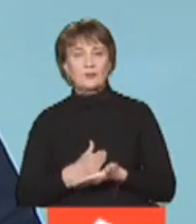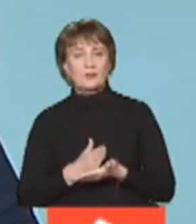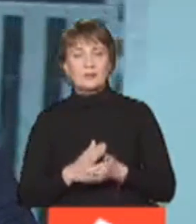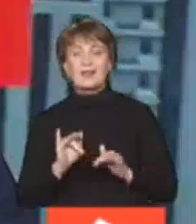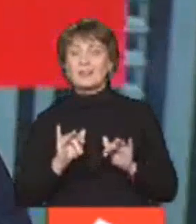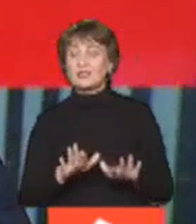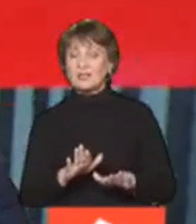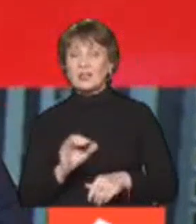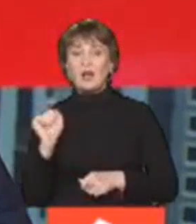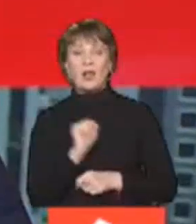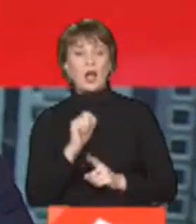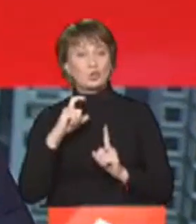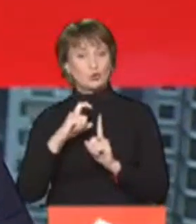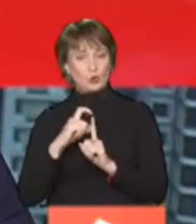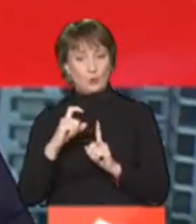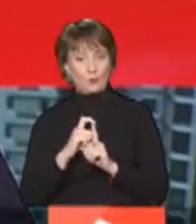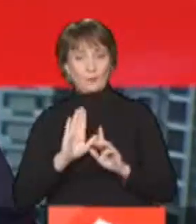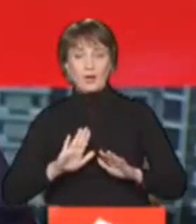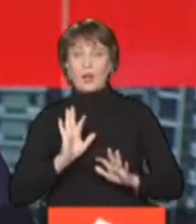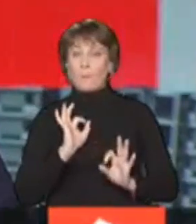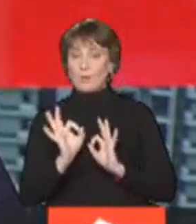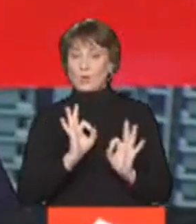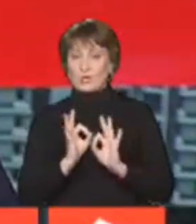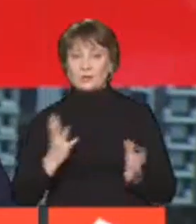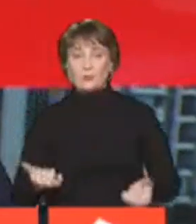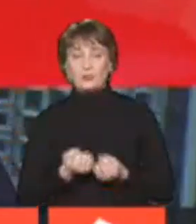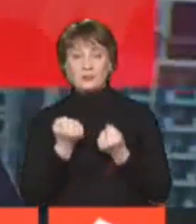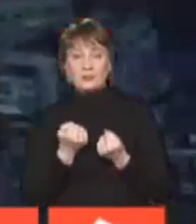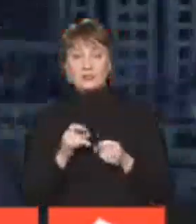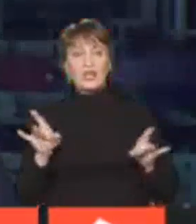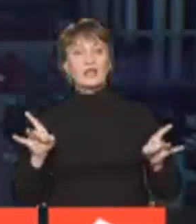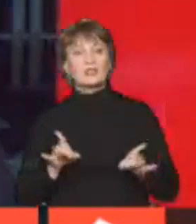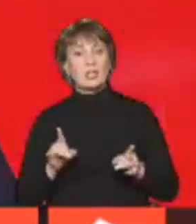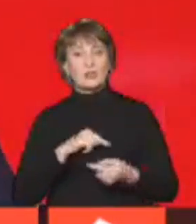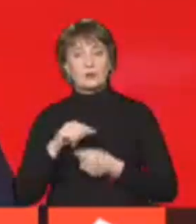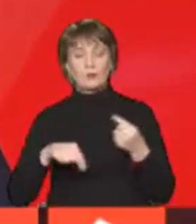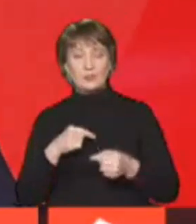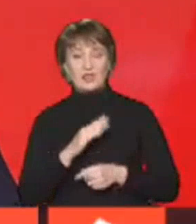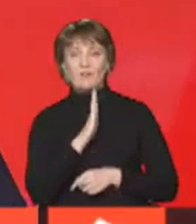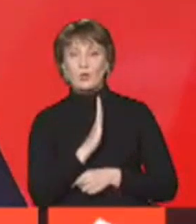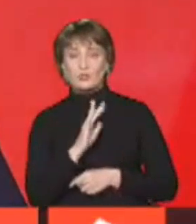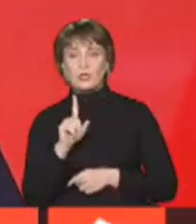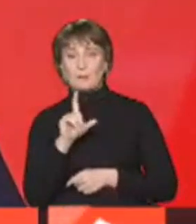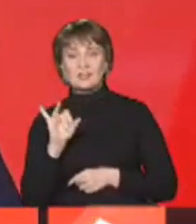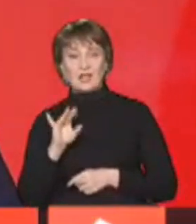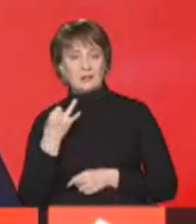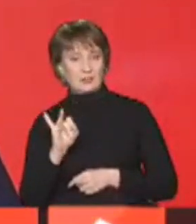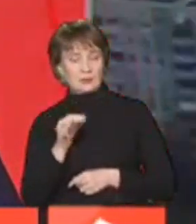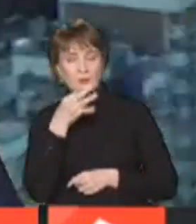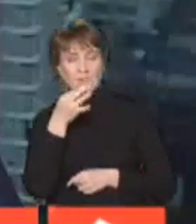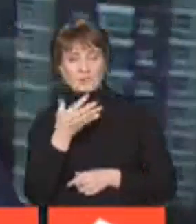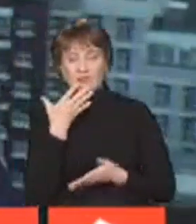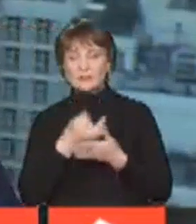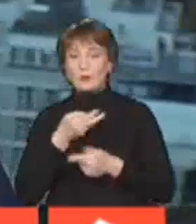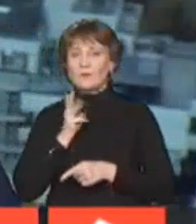ділом, а словом порадив підтримати представників ресторанного бізнесу Володимир Зеленський. Про це він сказав у своєму